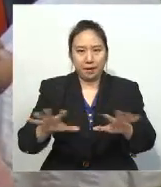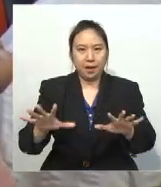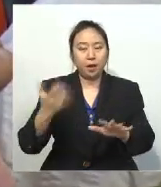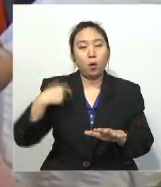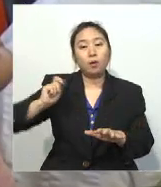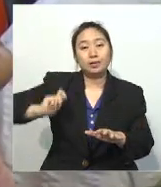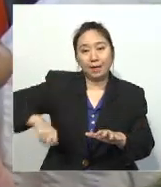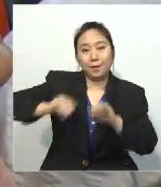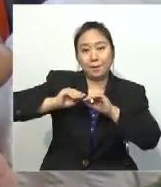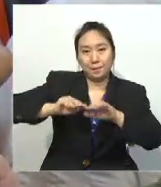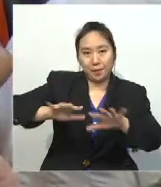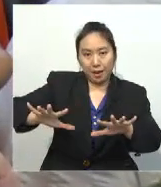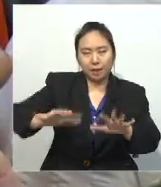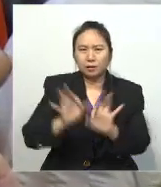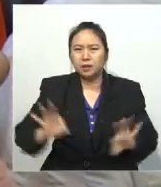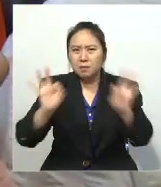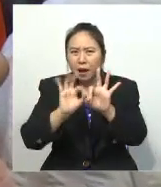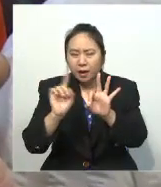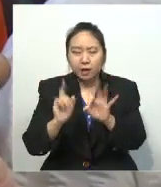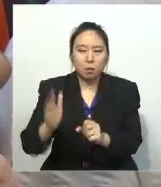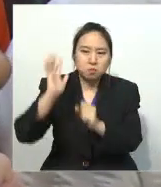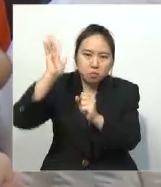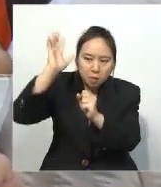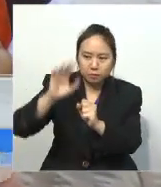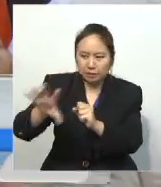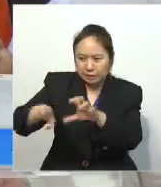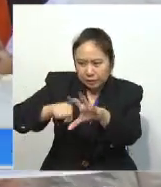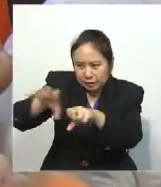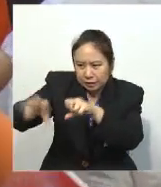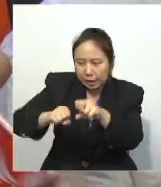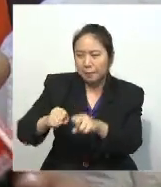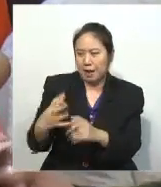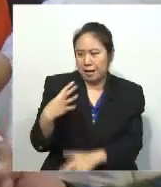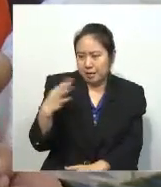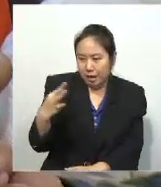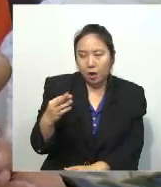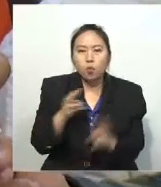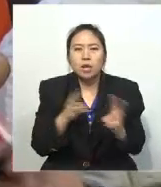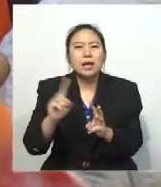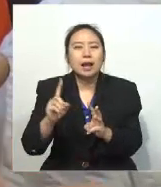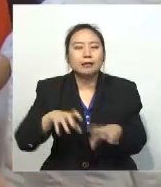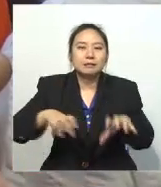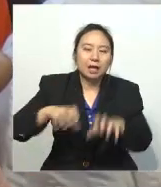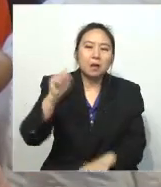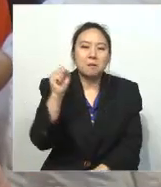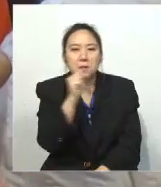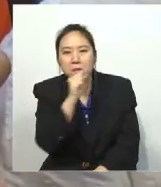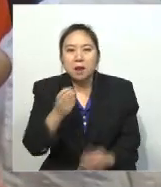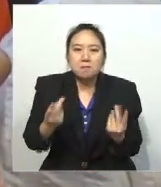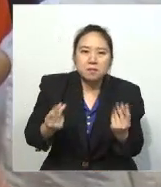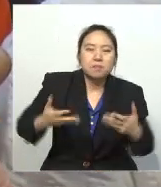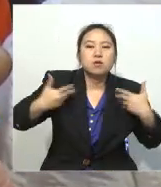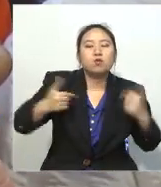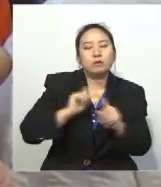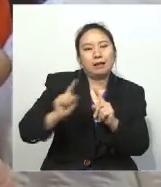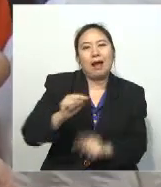ของศาลนะครับโดยเฉพาะอย่างยิ่งการหาเสียงจูงใจโดยจัดงานรื่นเริง ต่างๆนะครับศาลอุทธรณ์เคย